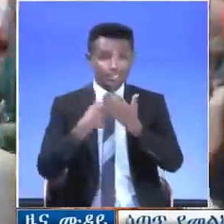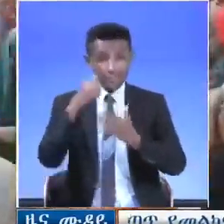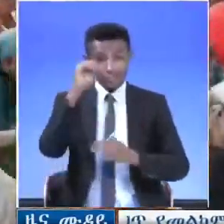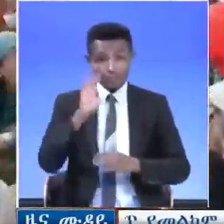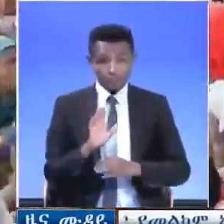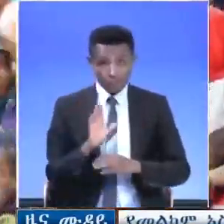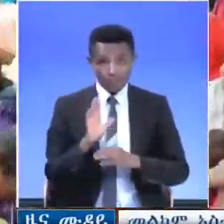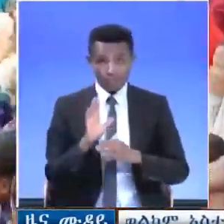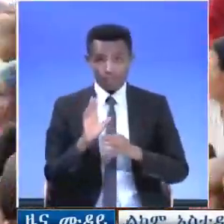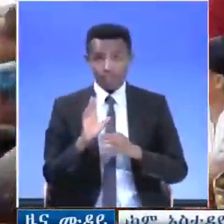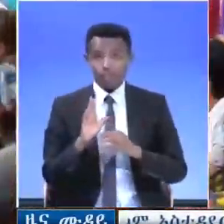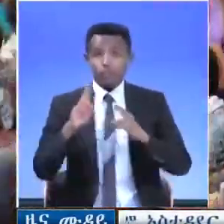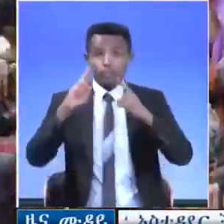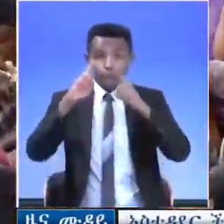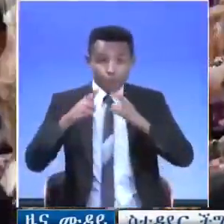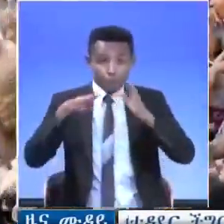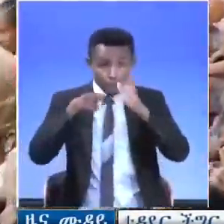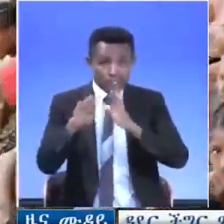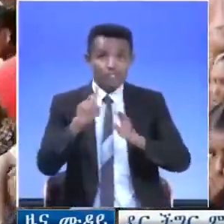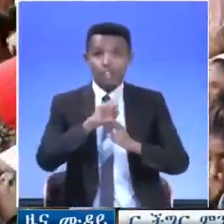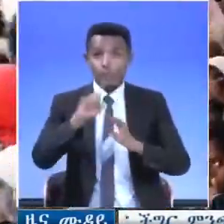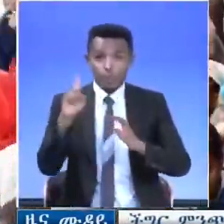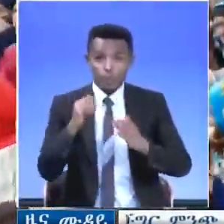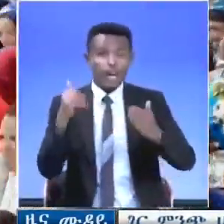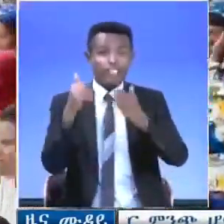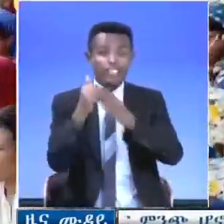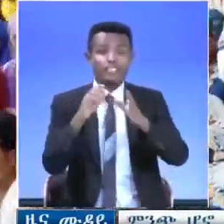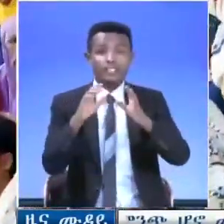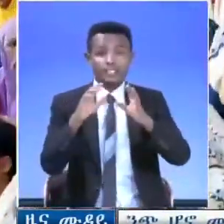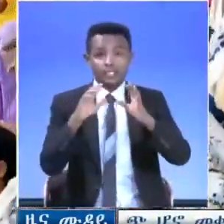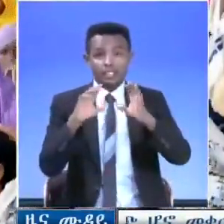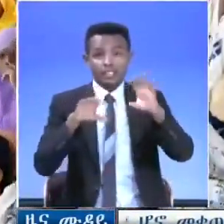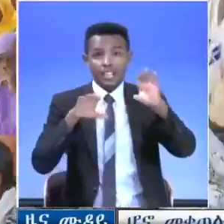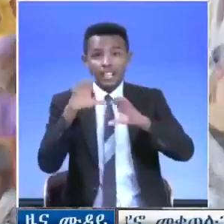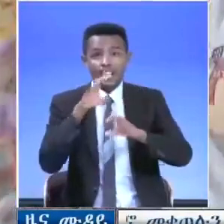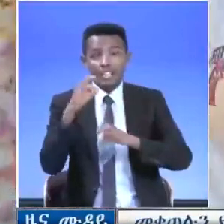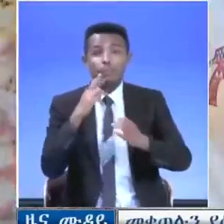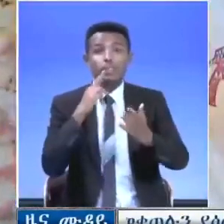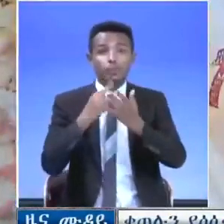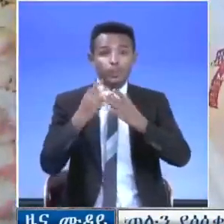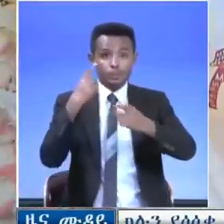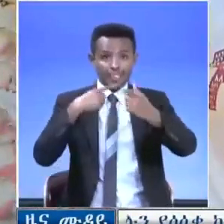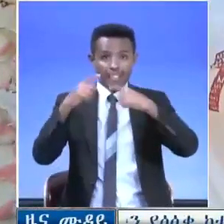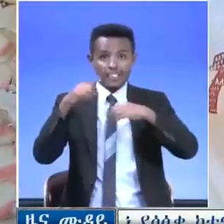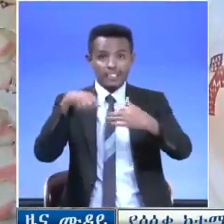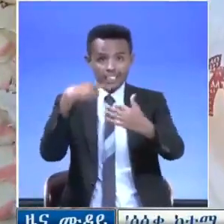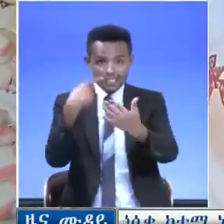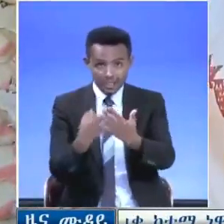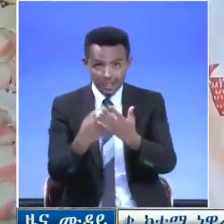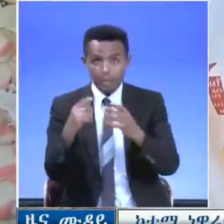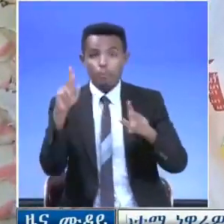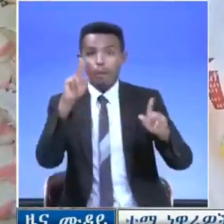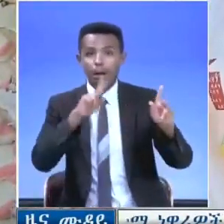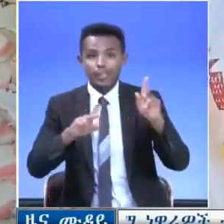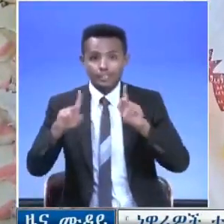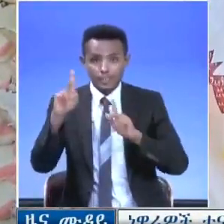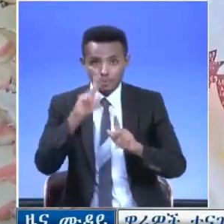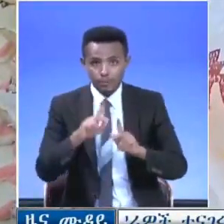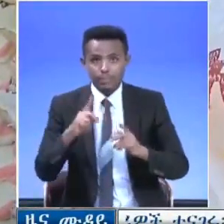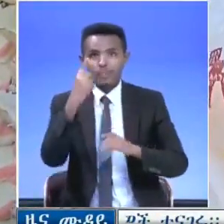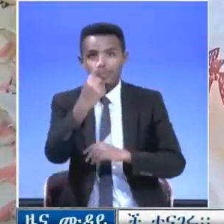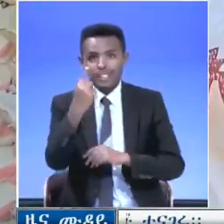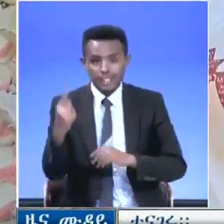ሰዎች ካምፕ ውስጥ ስላልሆኑ አድረስ እየተደረጉ አይደለም የሚል ሪፖርት መጣልን። ሶ ይሄንን እነዚህን ማህበረሰቦች